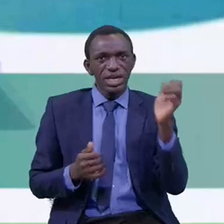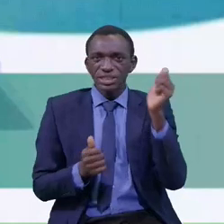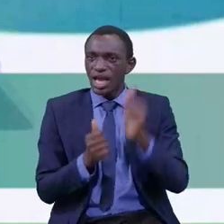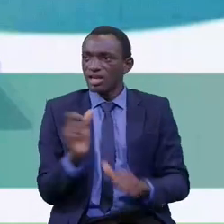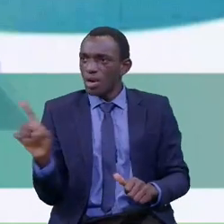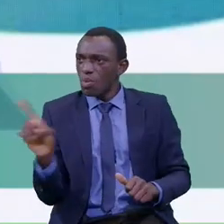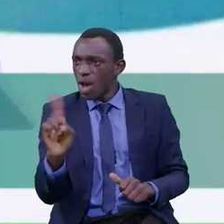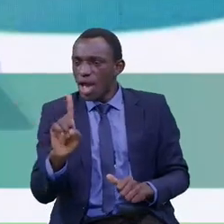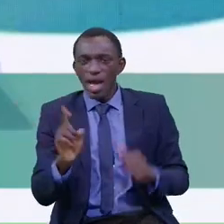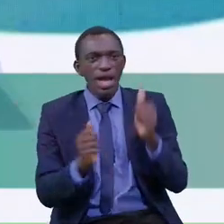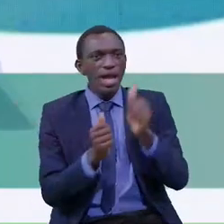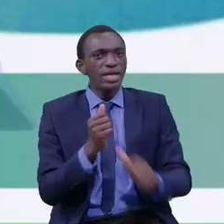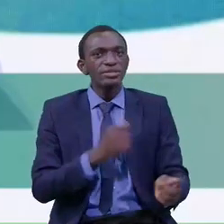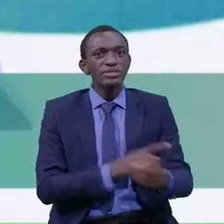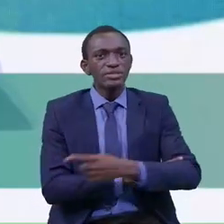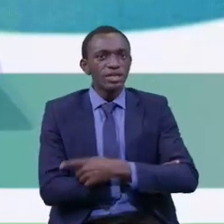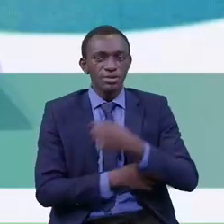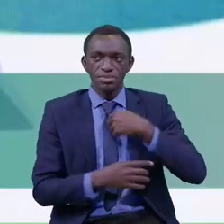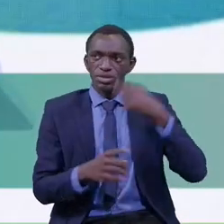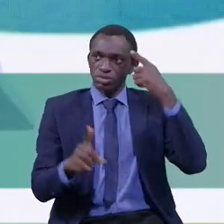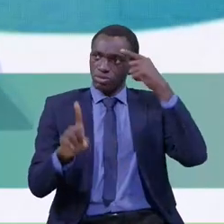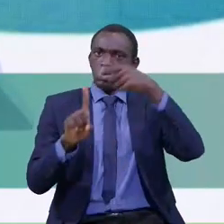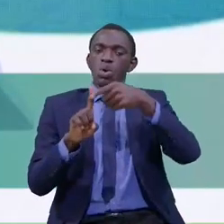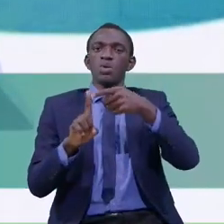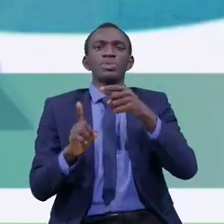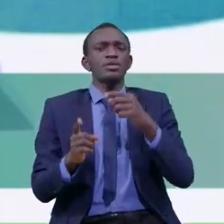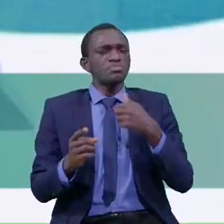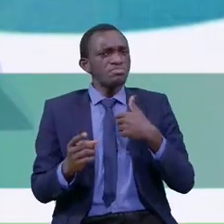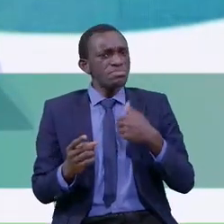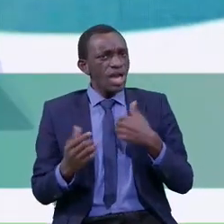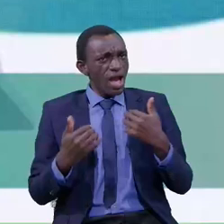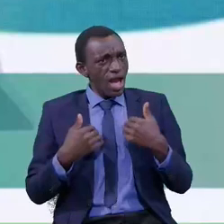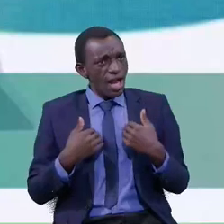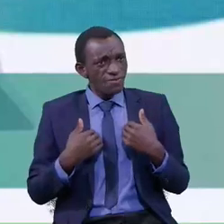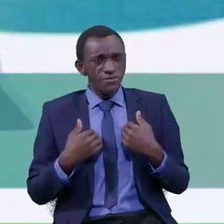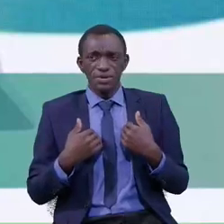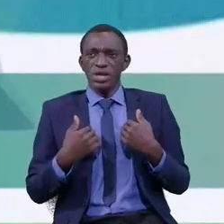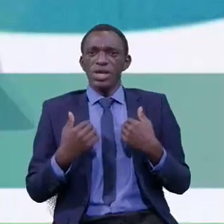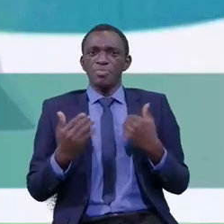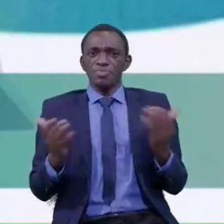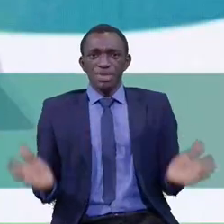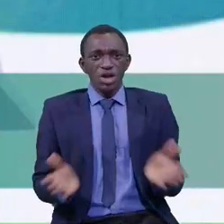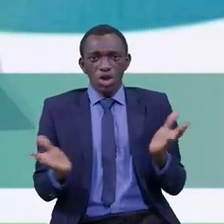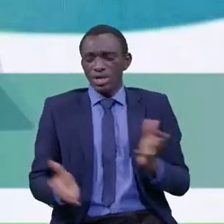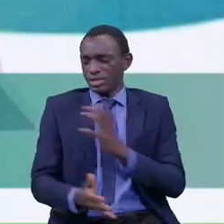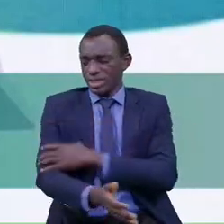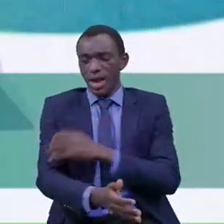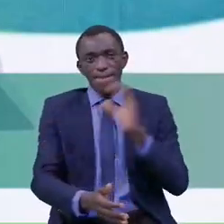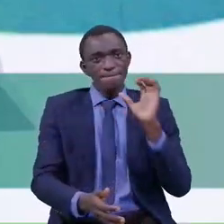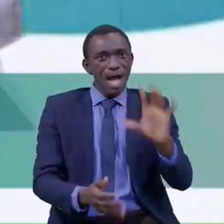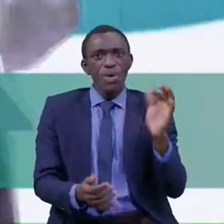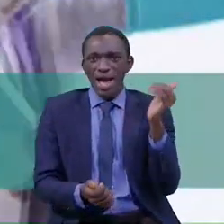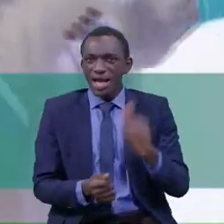quelque part un jour? Ça, c'est le but. Est-ce que j'ai édifié quelqu'un? Ça, c'est